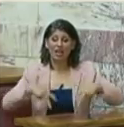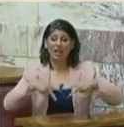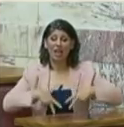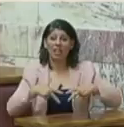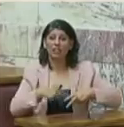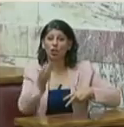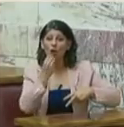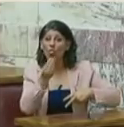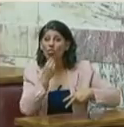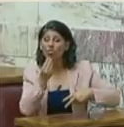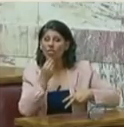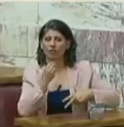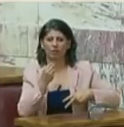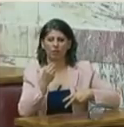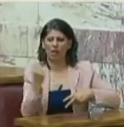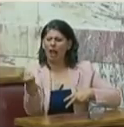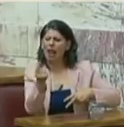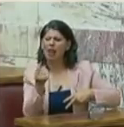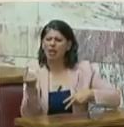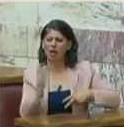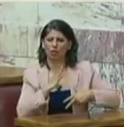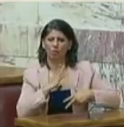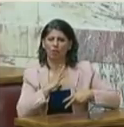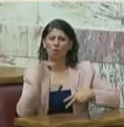και των πολιτικών της εκπροσώπων και υπαλλήλων.